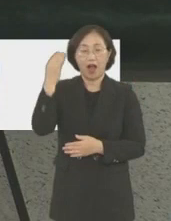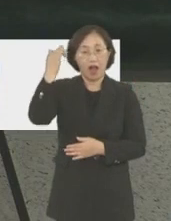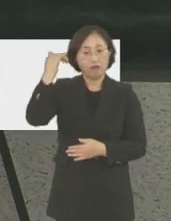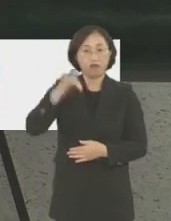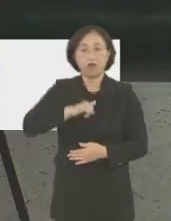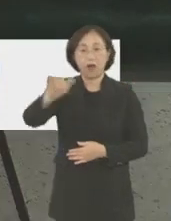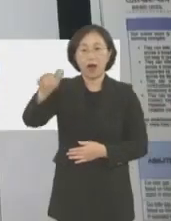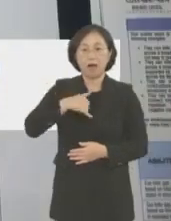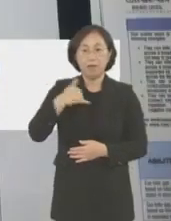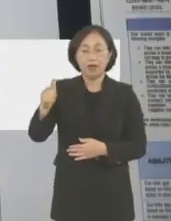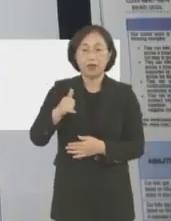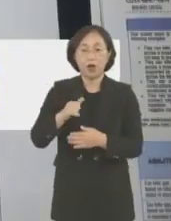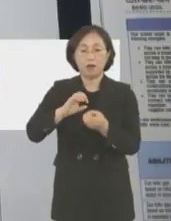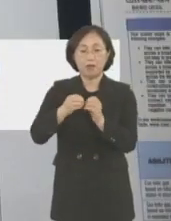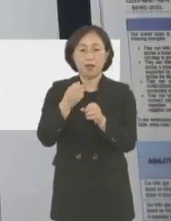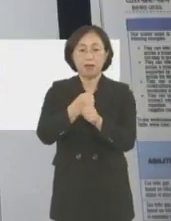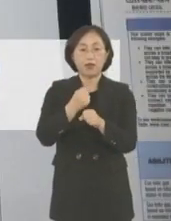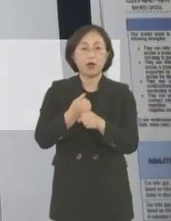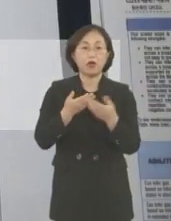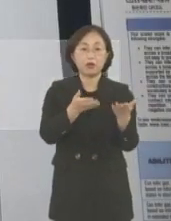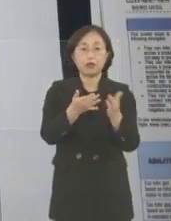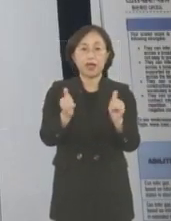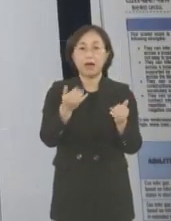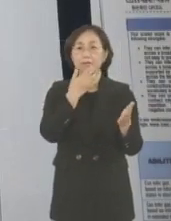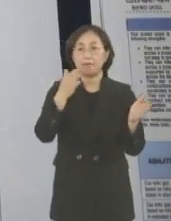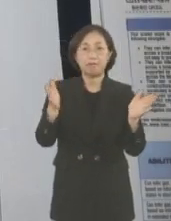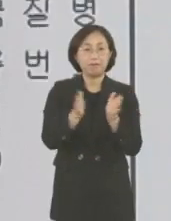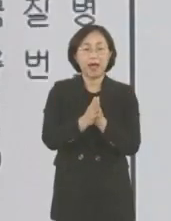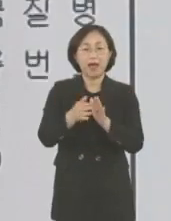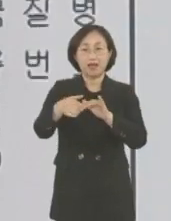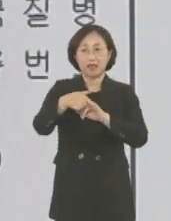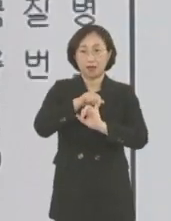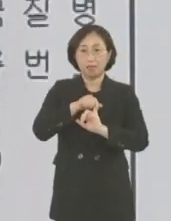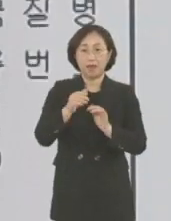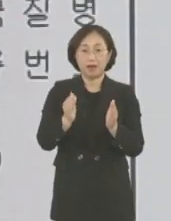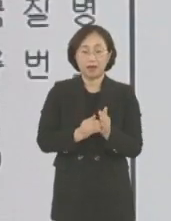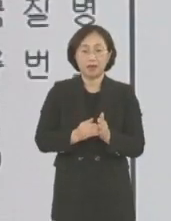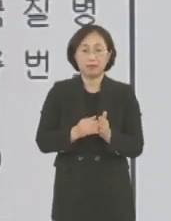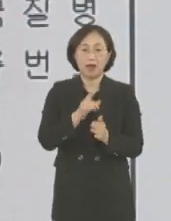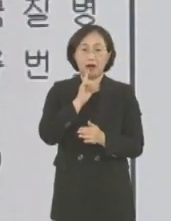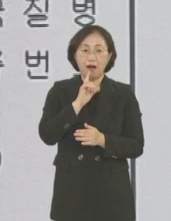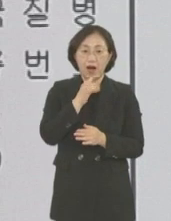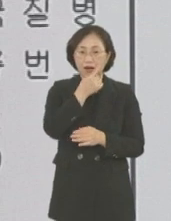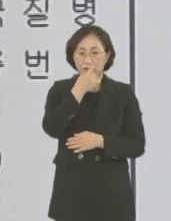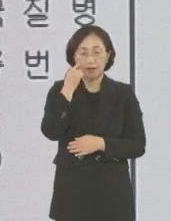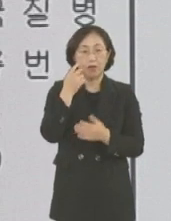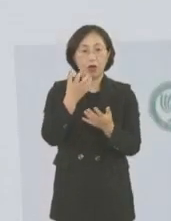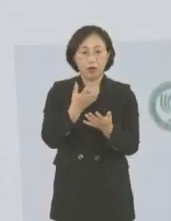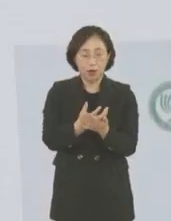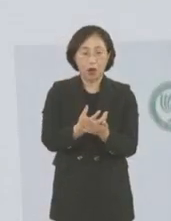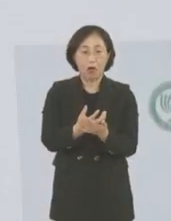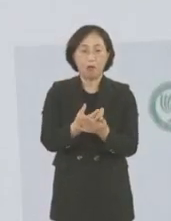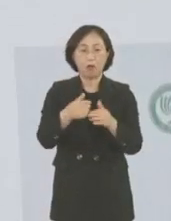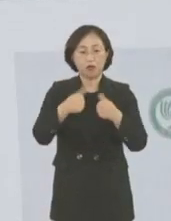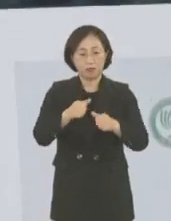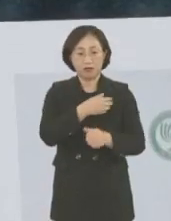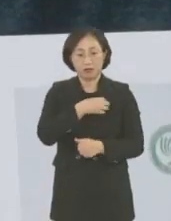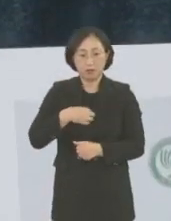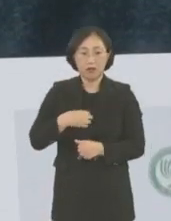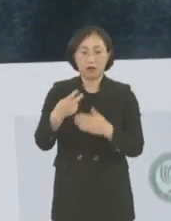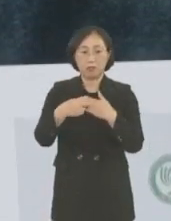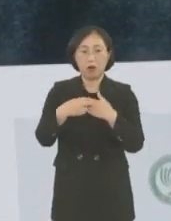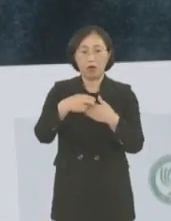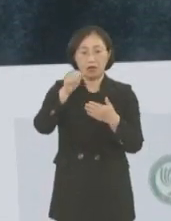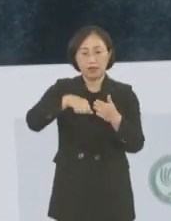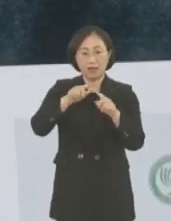일당 5명이 경찰에 적발됐습니다 위조된 서류는 어학 증명서나 주민등록등본 병원 진단서까지